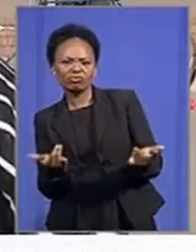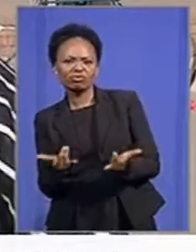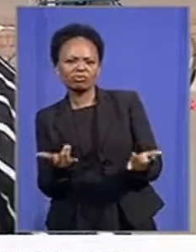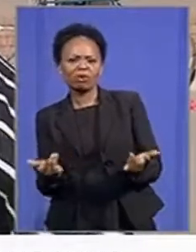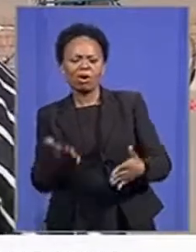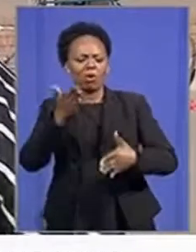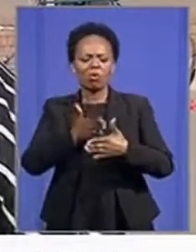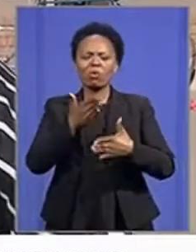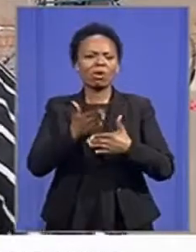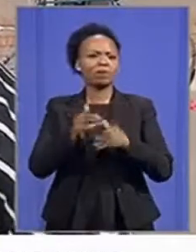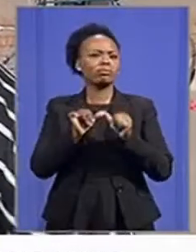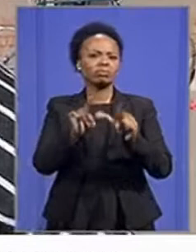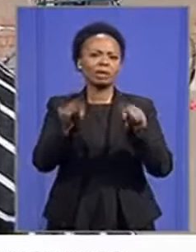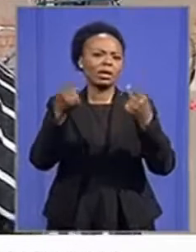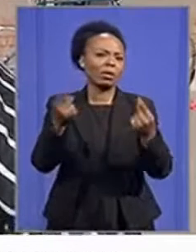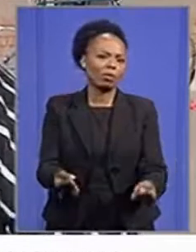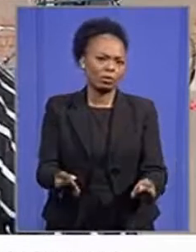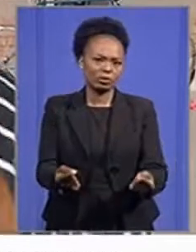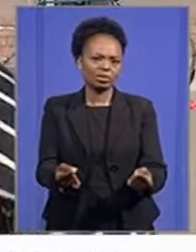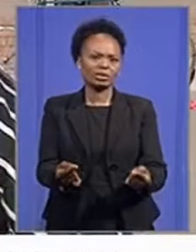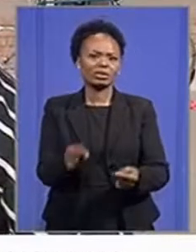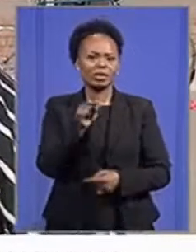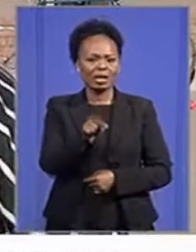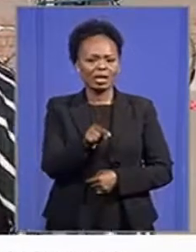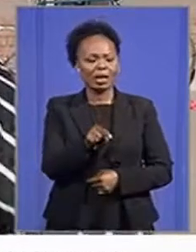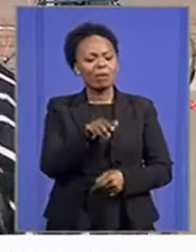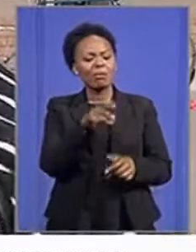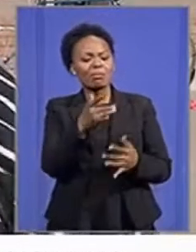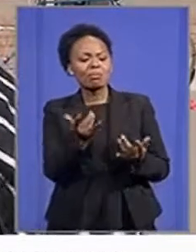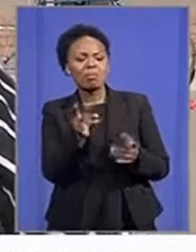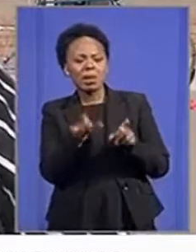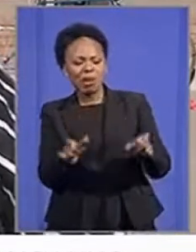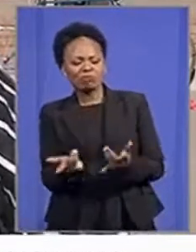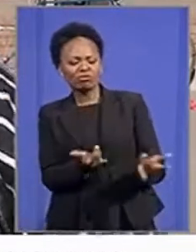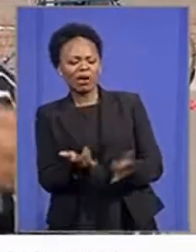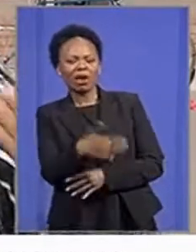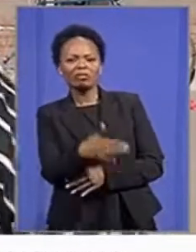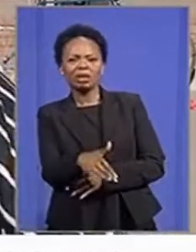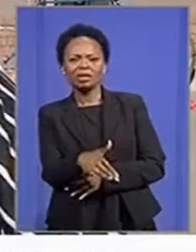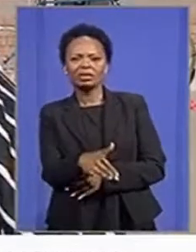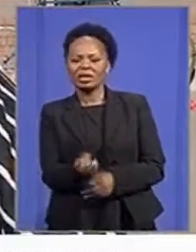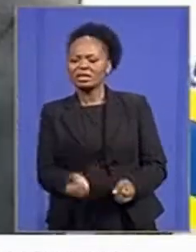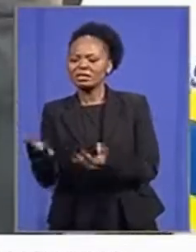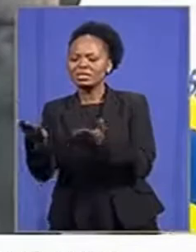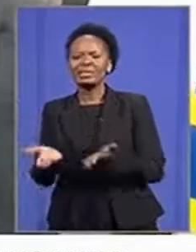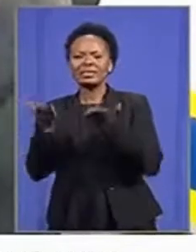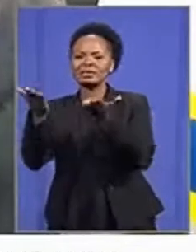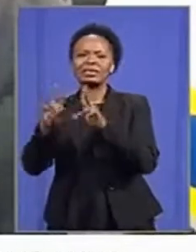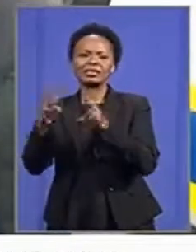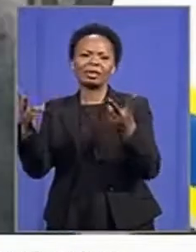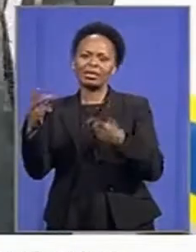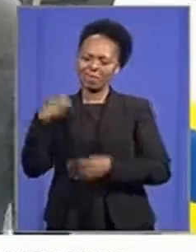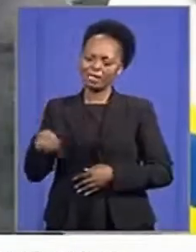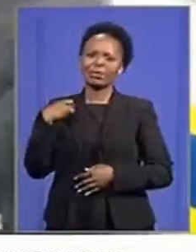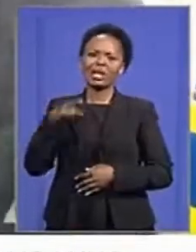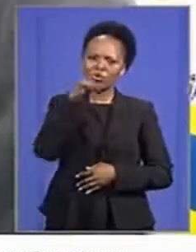work. Those people ha se bona ba providang di-services mo locationing is municipality. Maphodisa a golegile